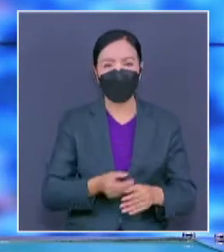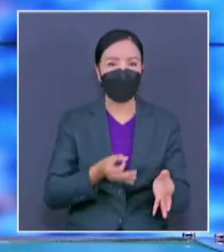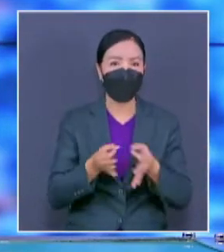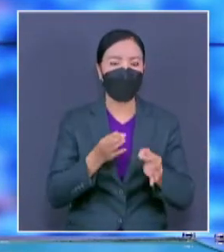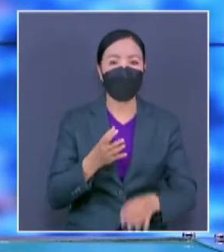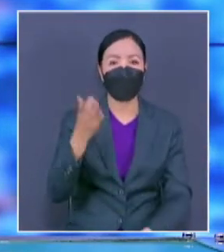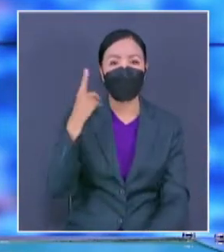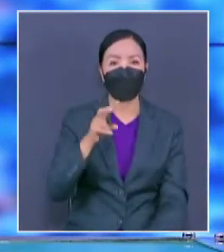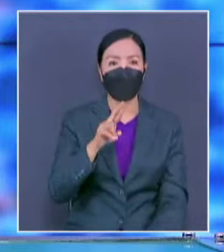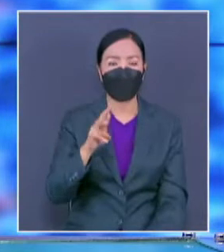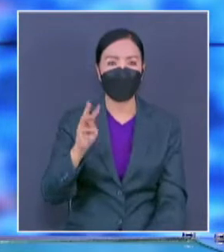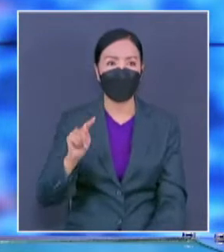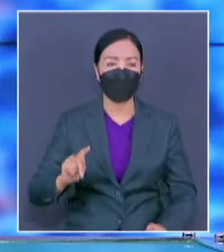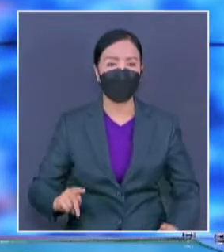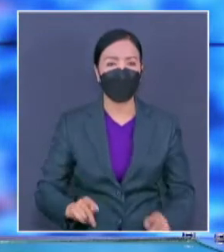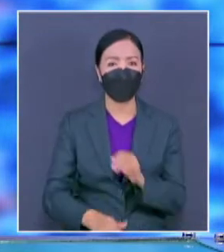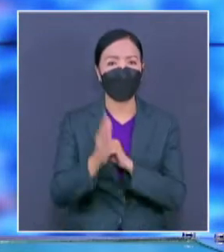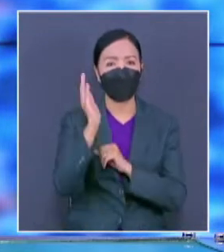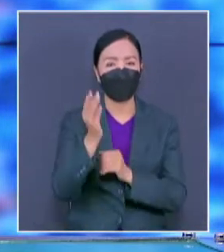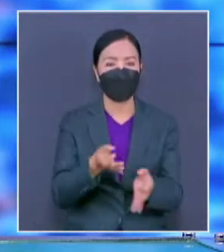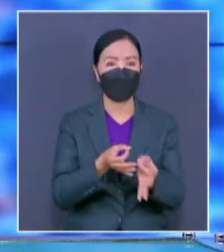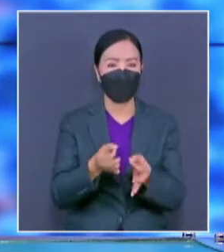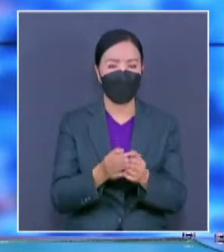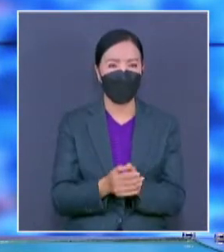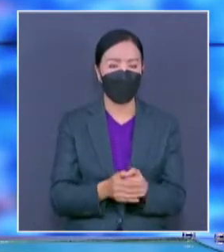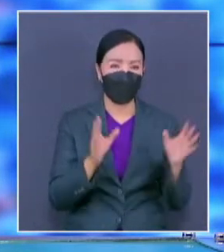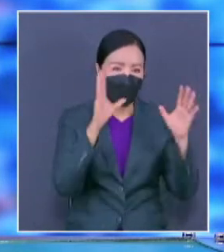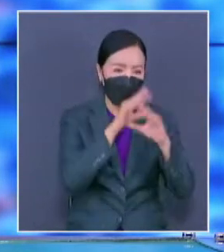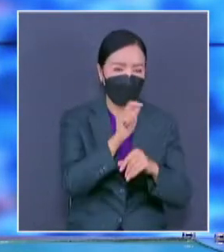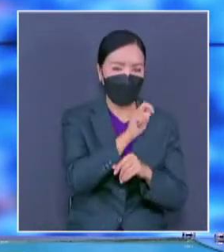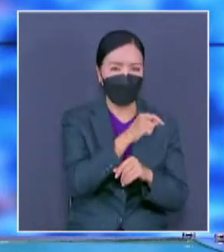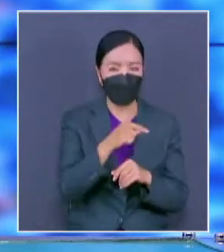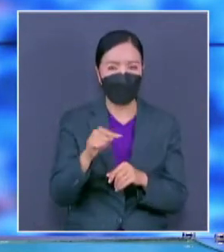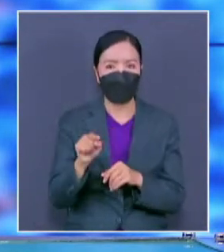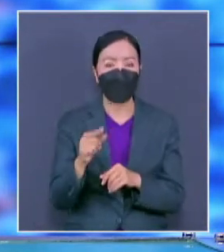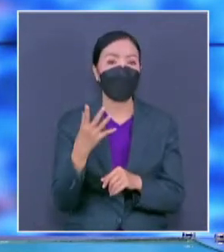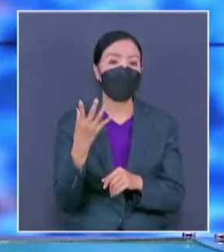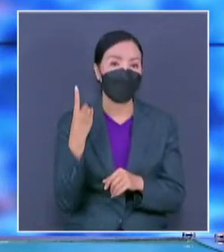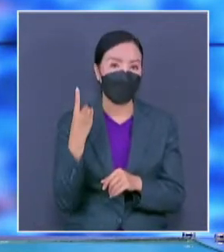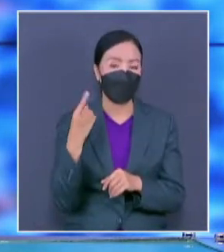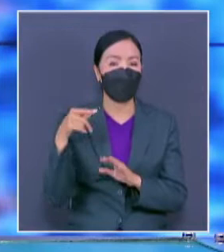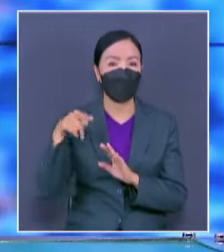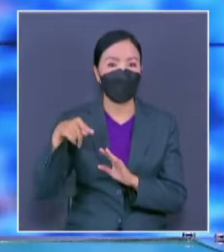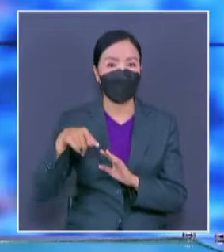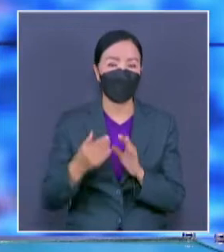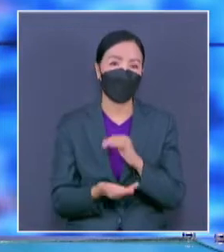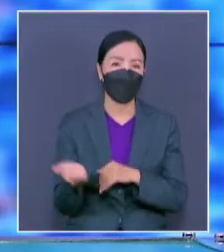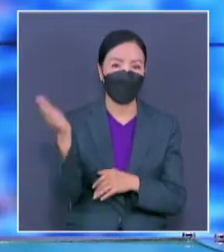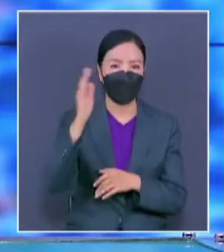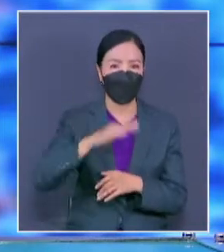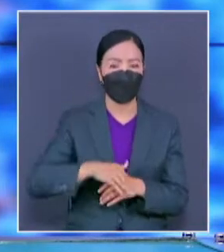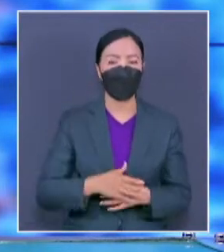เมื่อวานนี้รัฐมนตรีก็ต้องชี้แจงอีกนะครับเพราะว่าตั้งแต่คืนวันอังคารต่อเนื่องมาจนกระทั่งเมื่อวานนี้วันพุธตลอดทั้งวัน